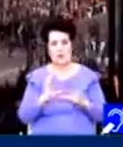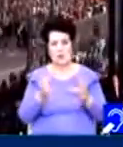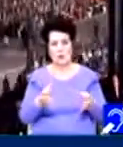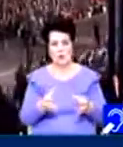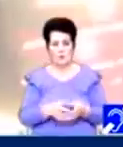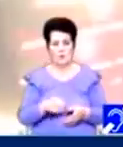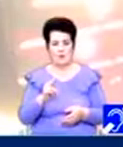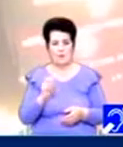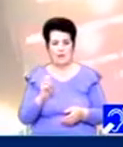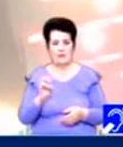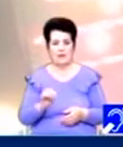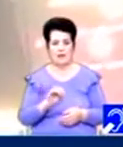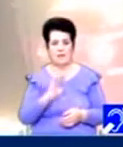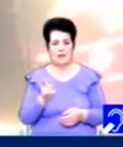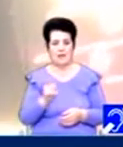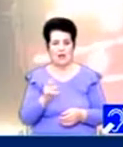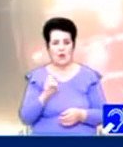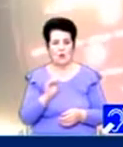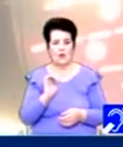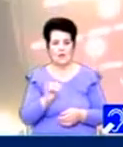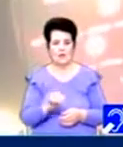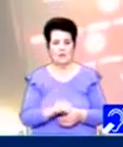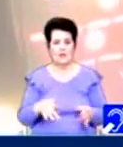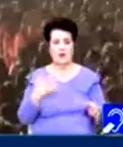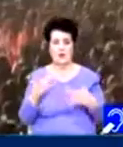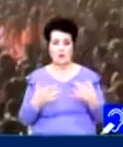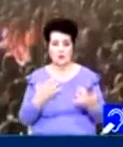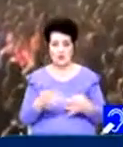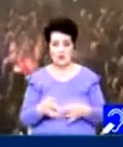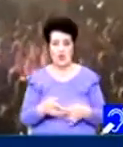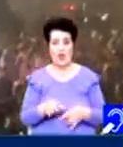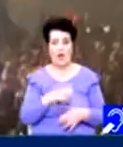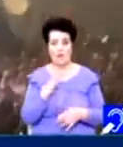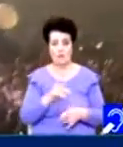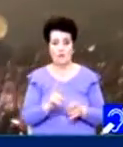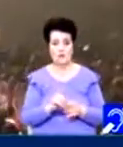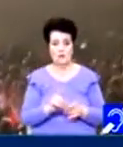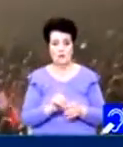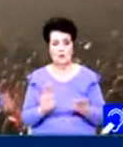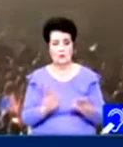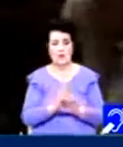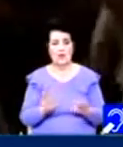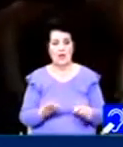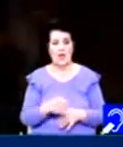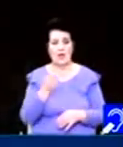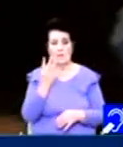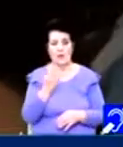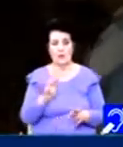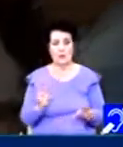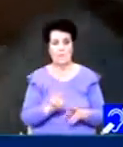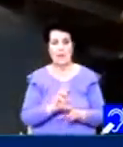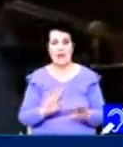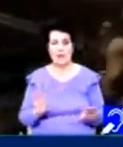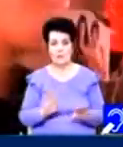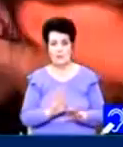Pana de curent a afectat și sala de concerte Madison Square Garden, unde cânta Jennifer Lopez. După doar patru melodii, s-a lăsat liniștea și miile de fani au